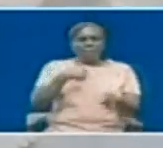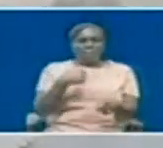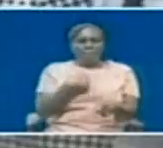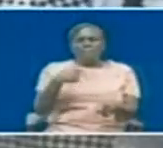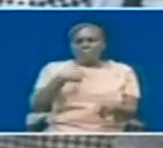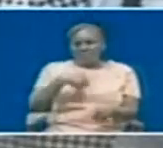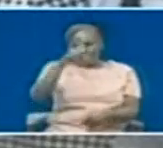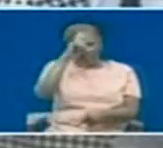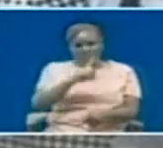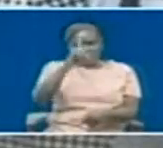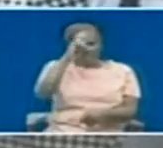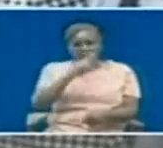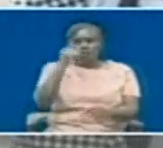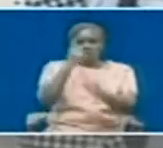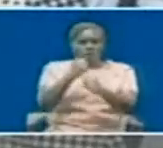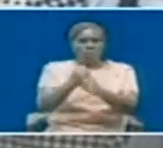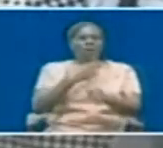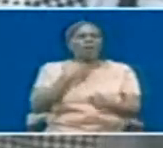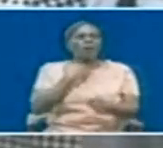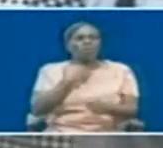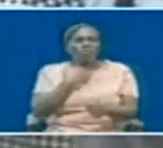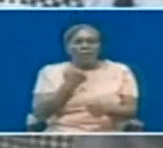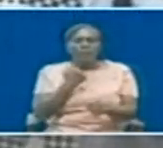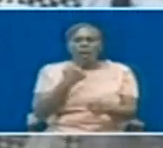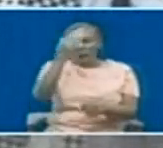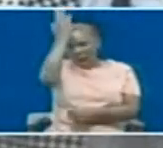have a serious assignment where I want a calm